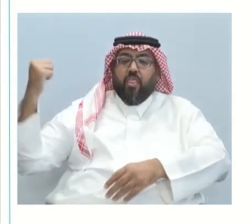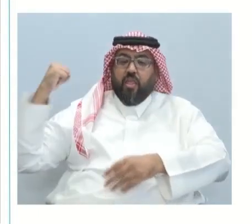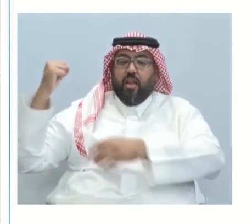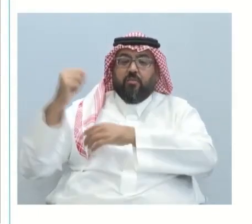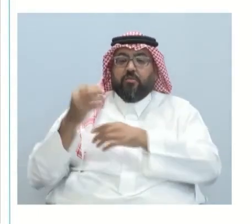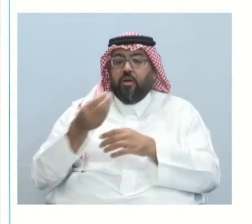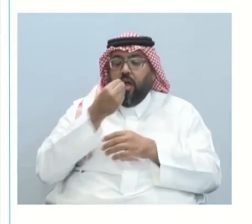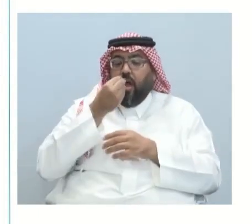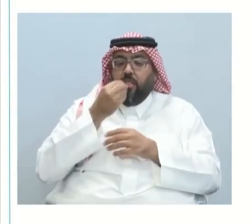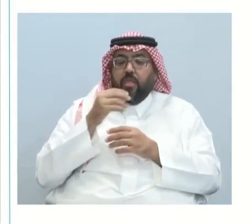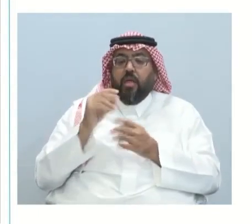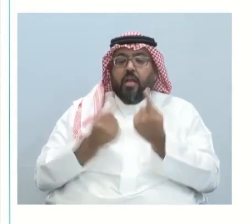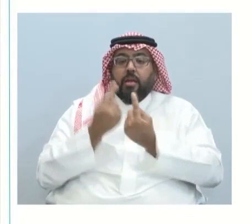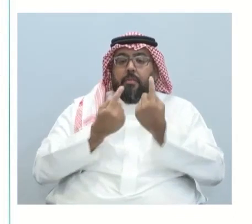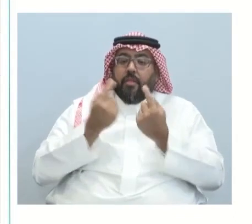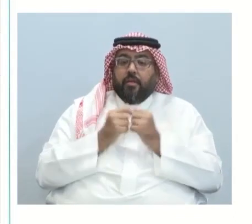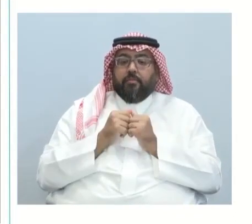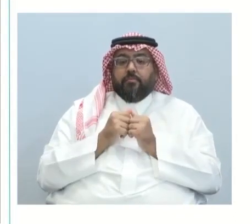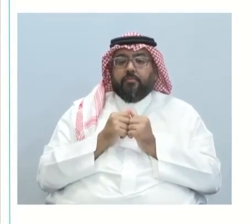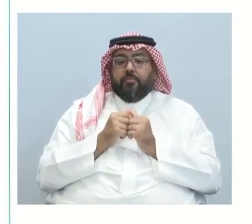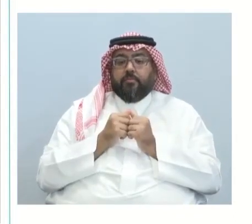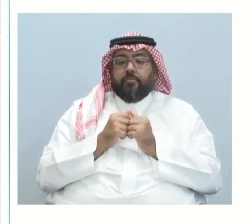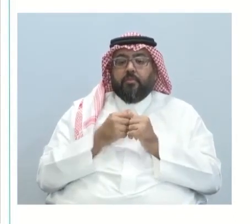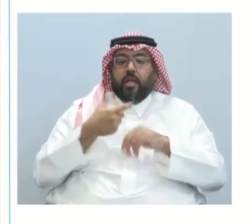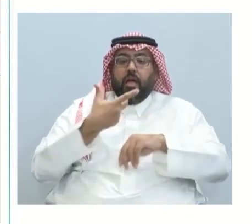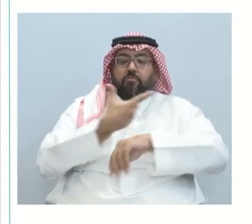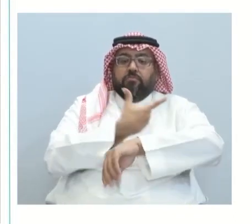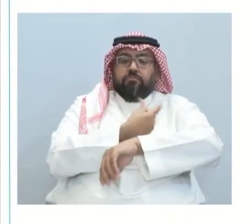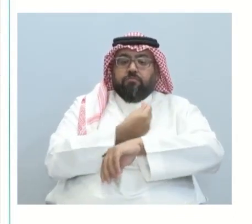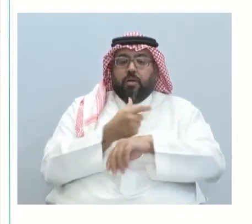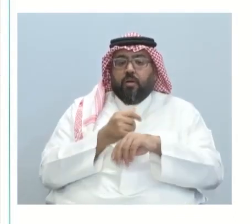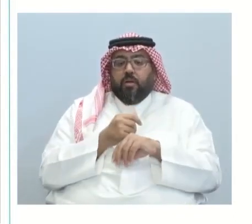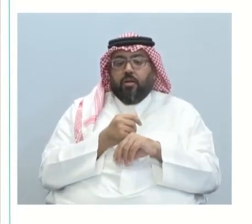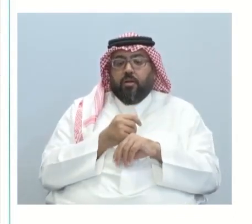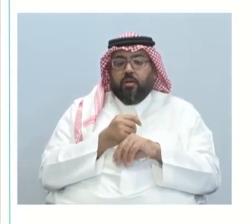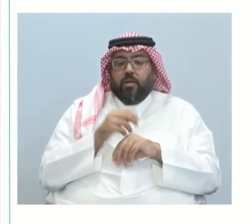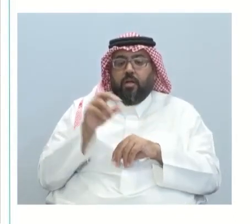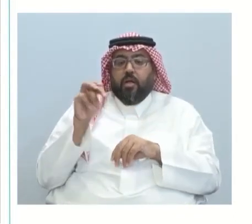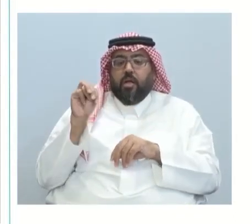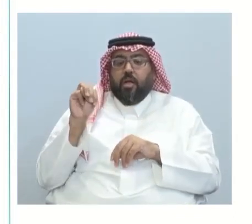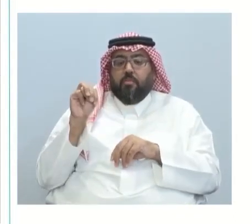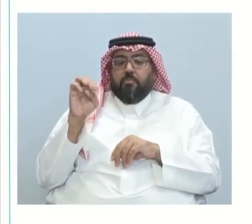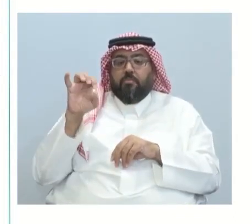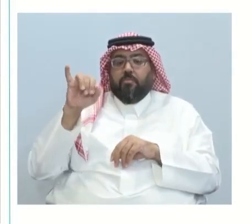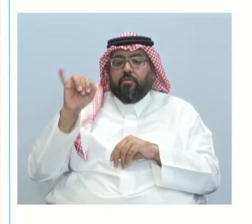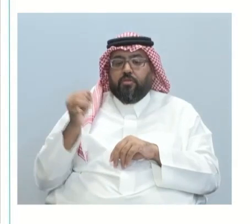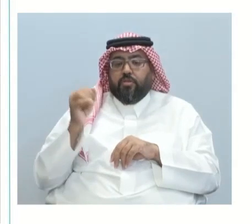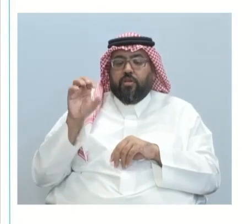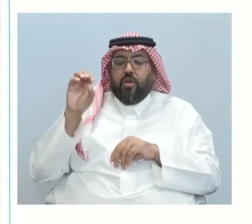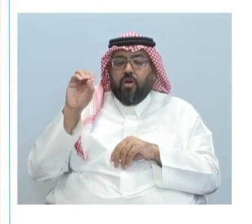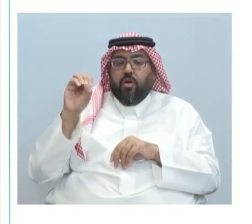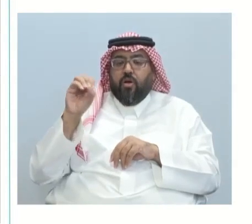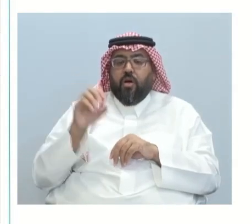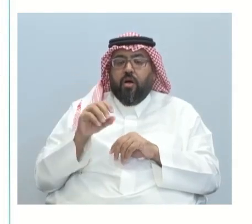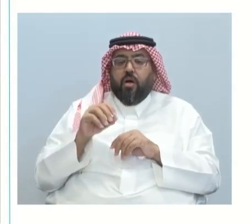مغذي للنباتات وكذلك يحقن الام جي او في مداخل ومحطات